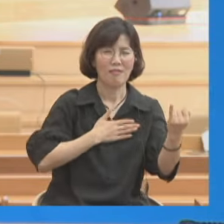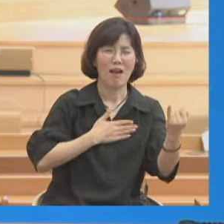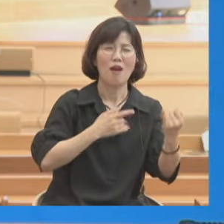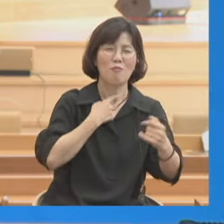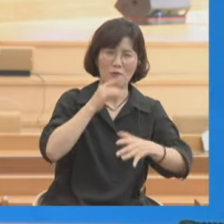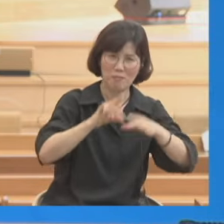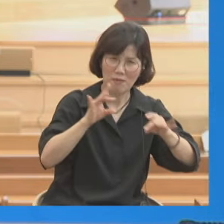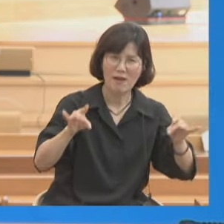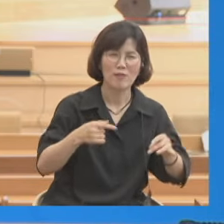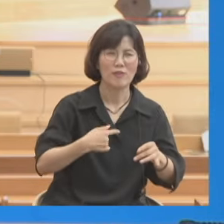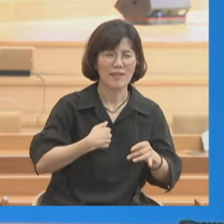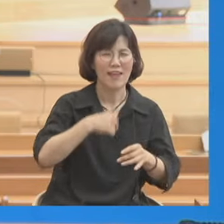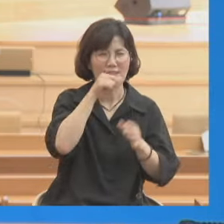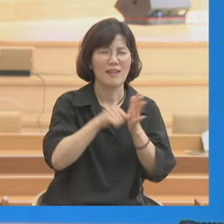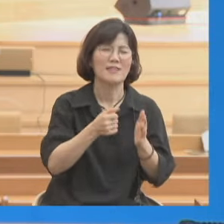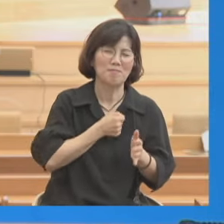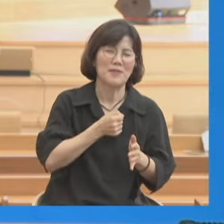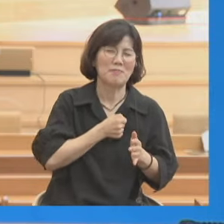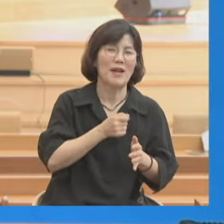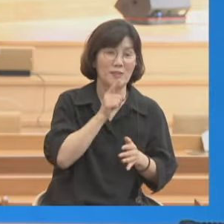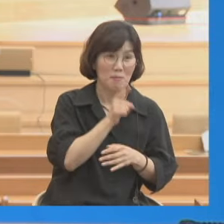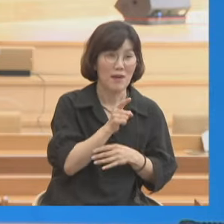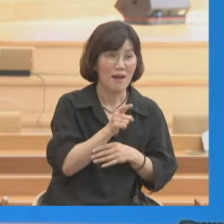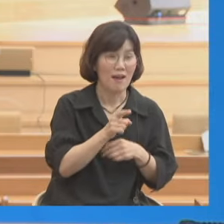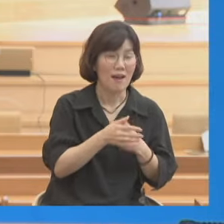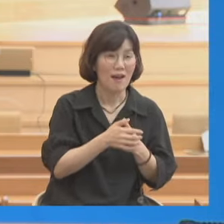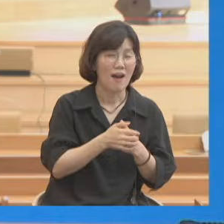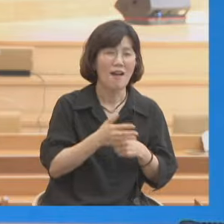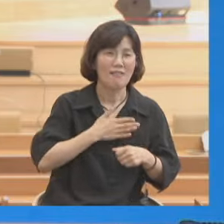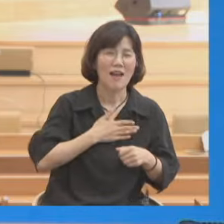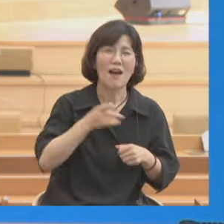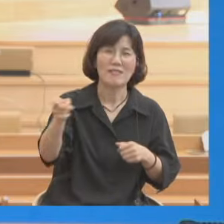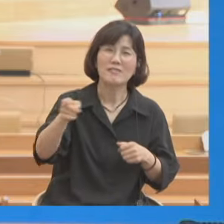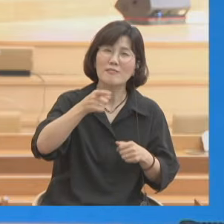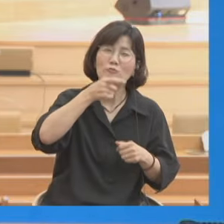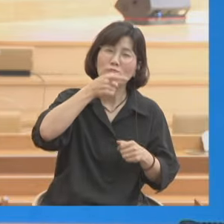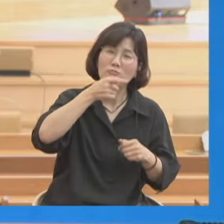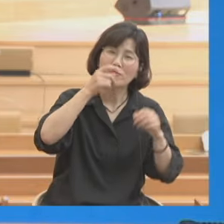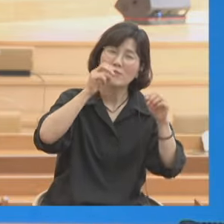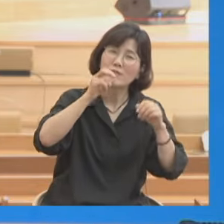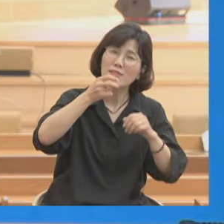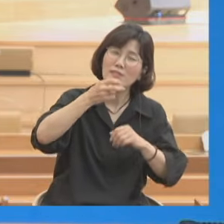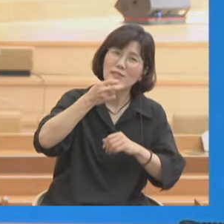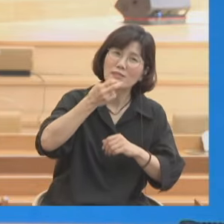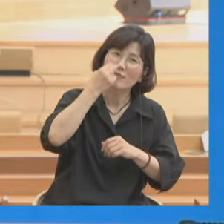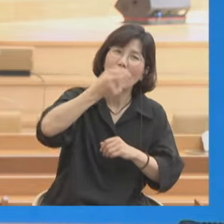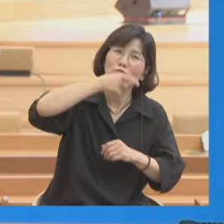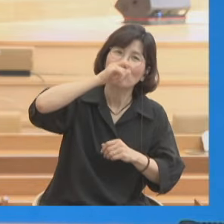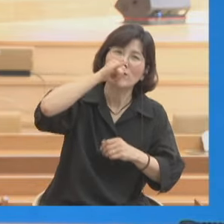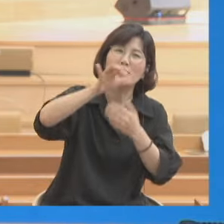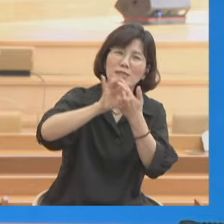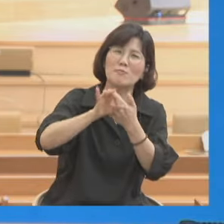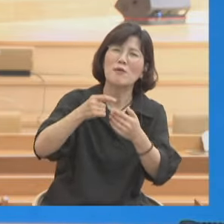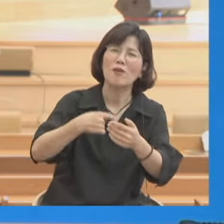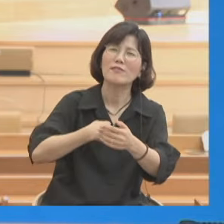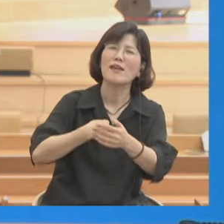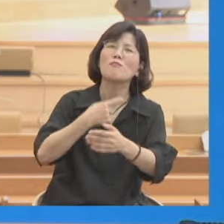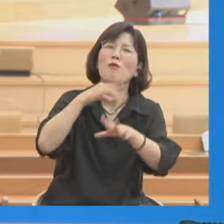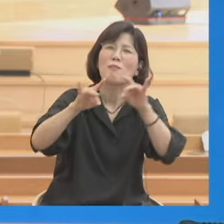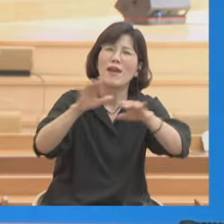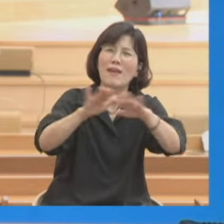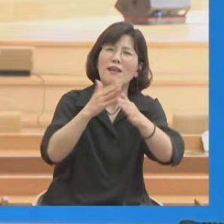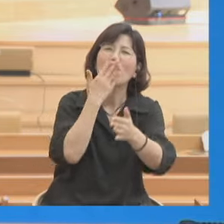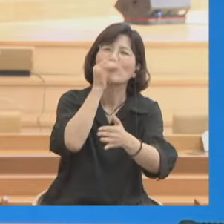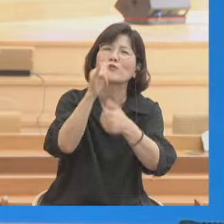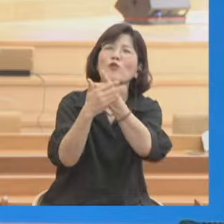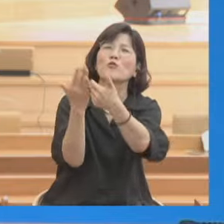내 인생도 참 답답하다고 나에게 그런 생수가 있다면 내 인생의 영혼의 이 목마름을 채울 수 있도록 해달라고 그렇게